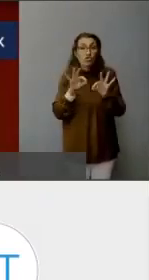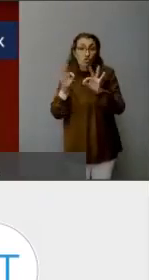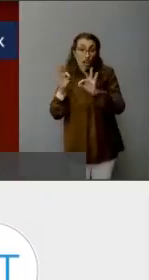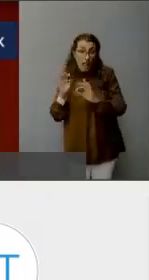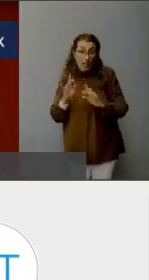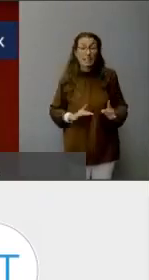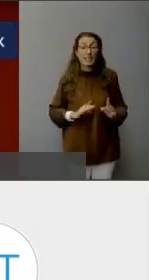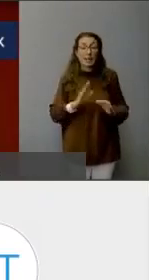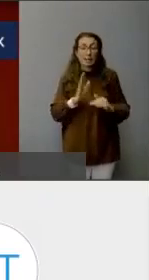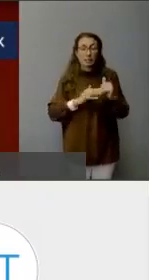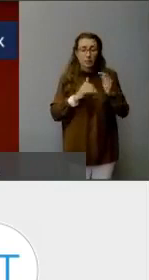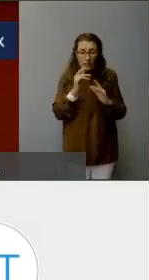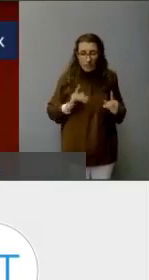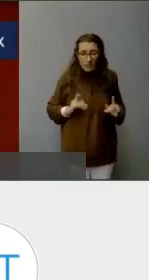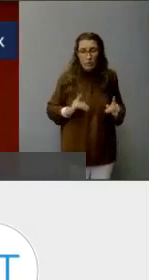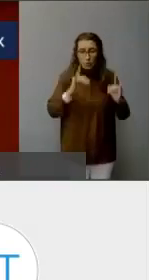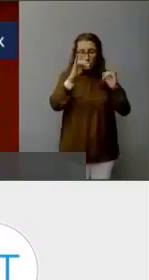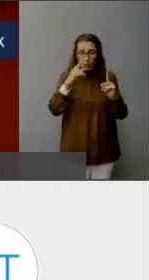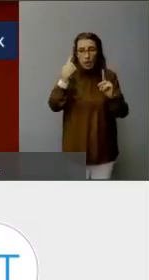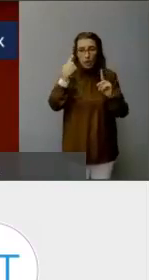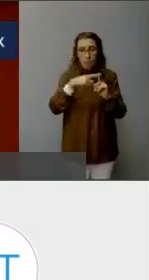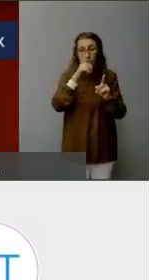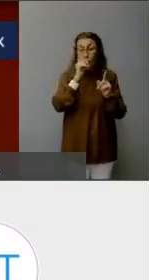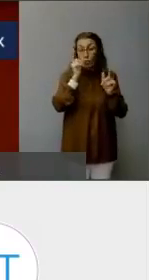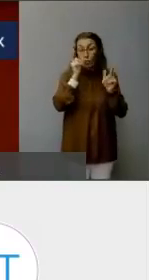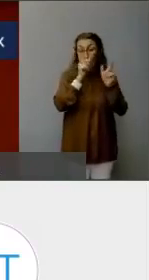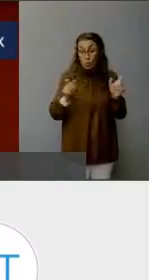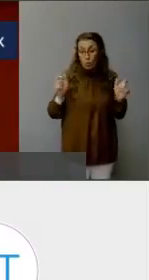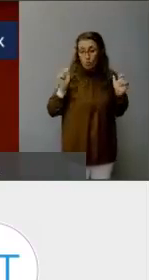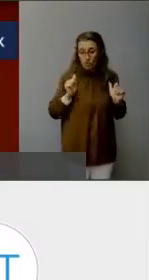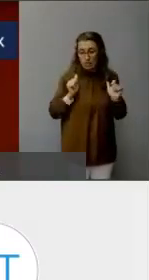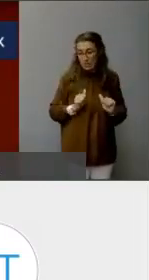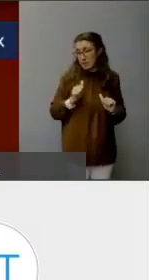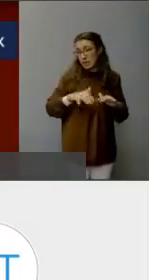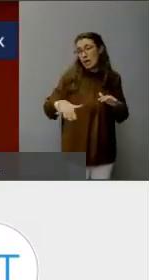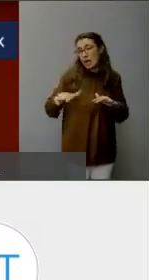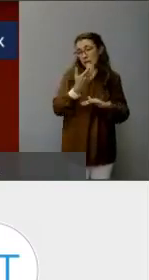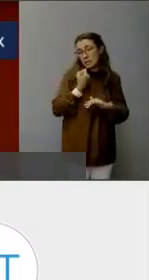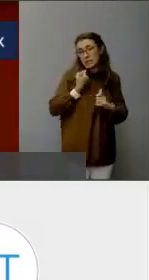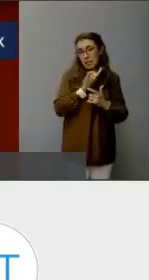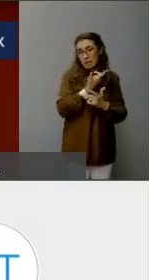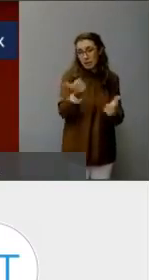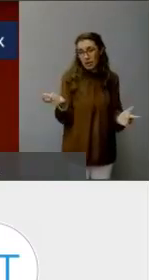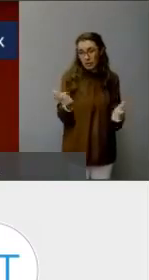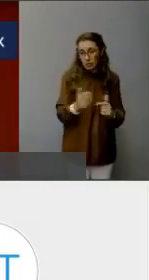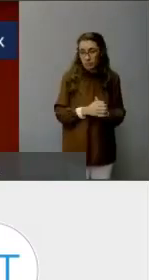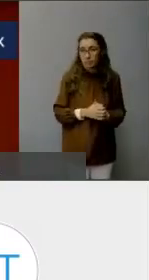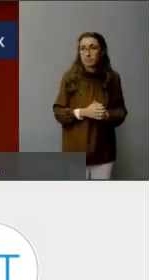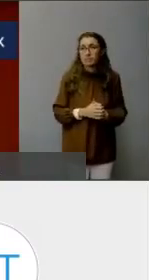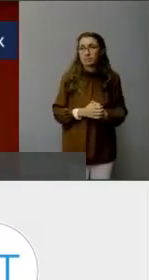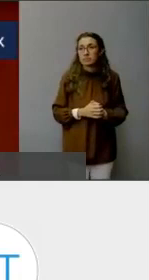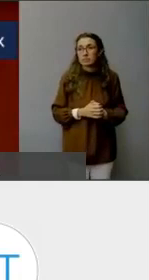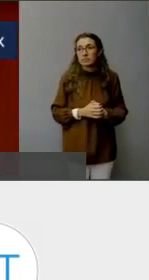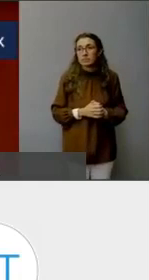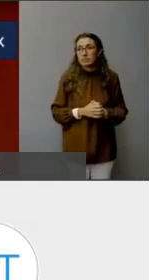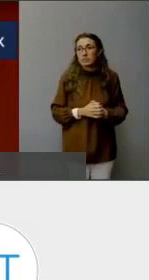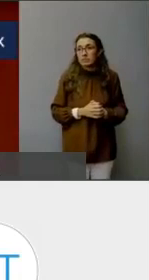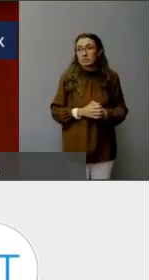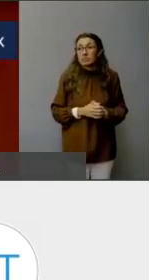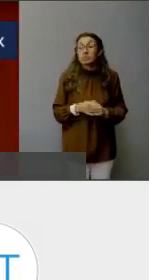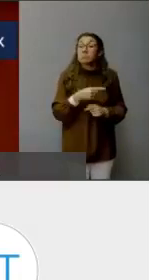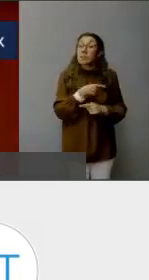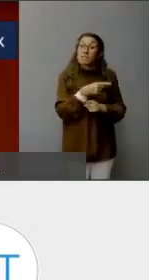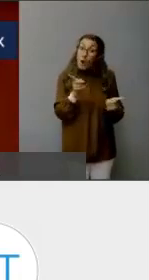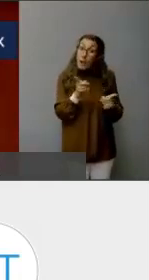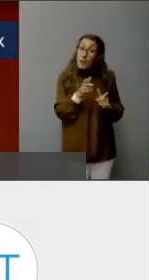danneggeranno enormemente la cittadinanza soprattutto quella direttamente coinvolta nelle realtà di cui si tratta e della